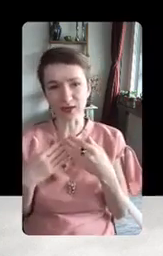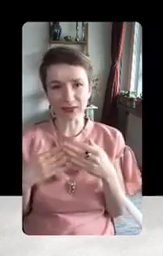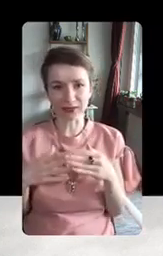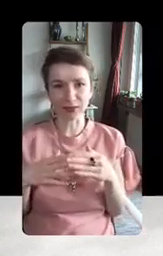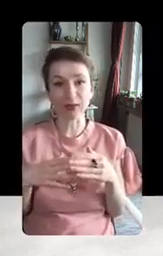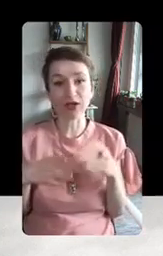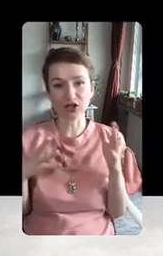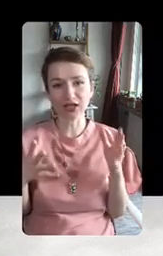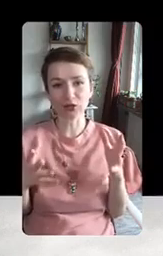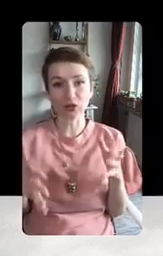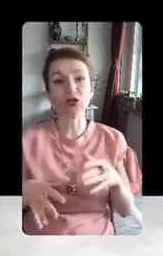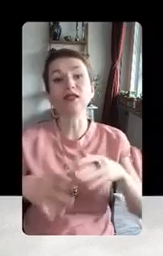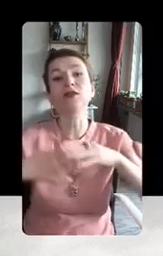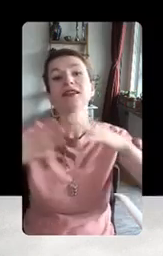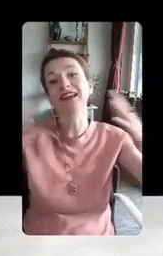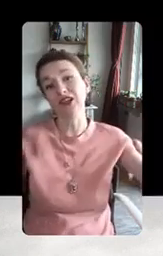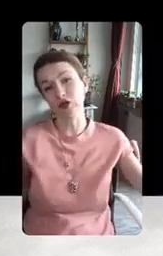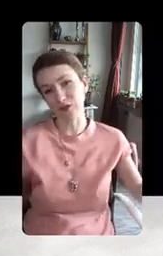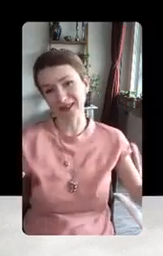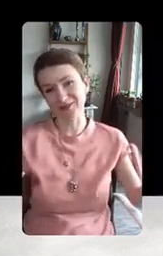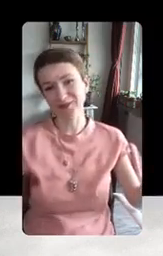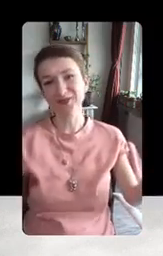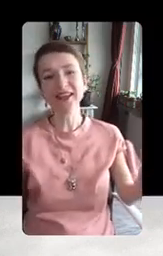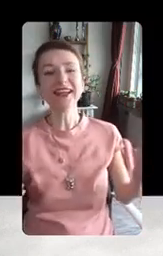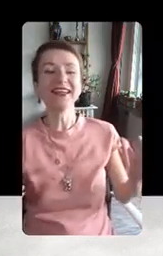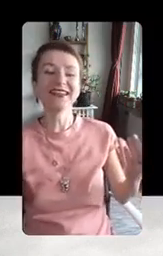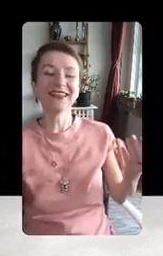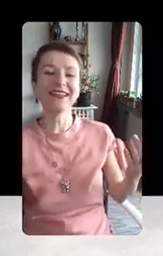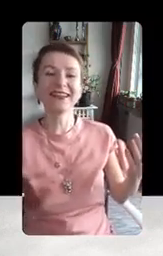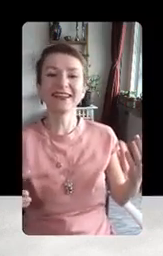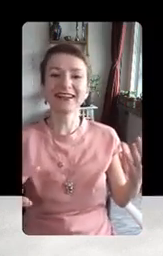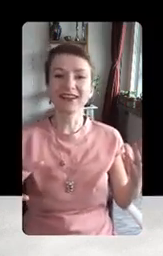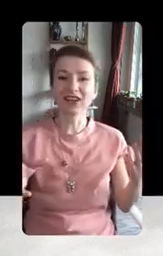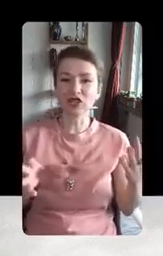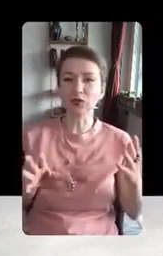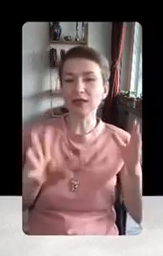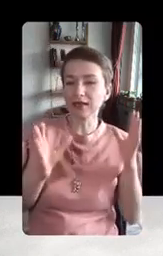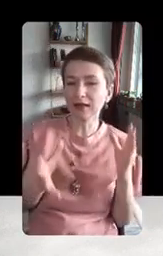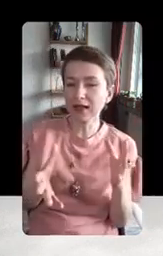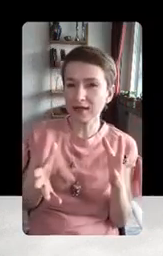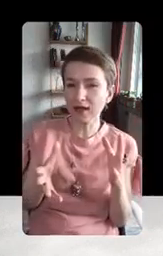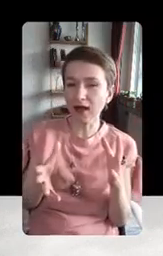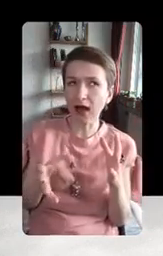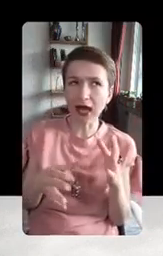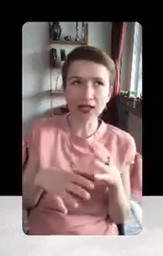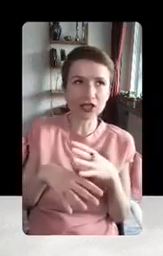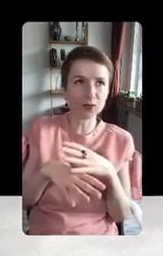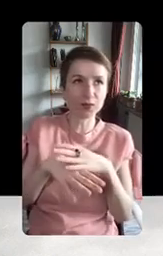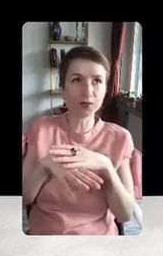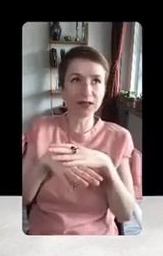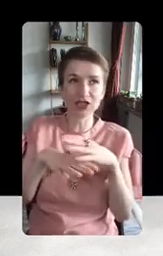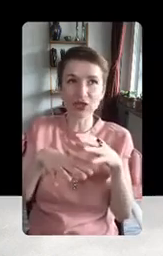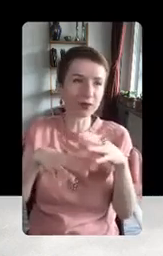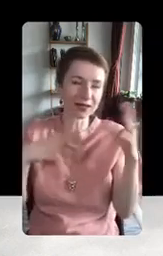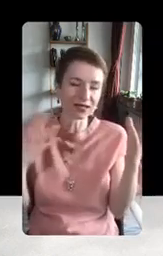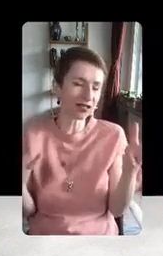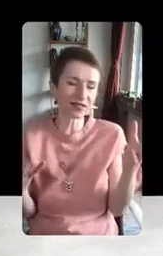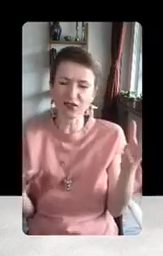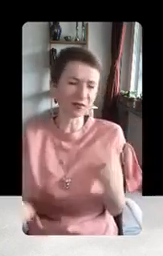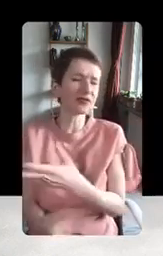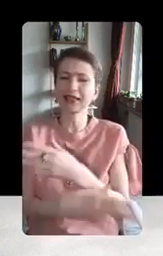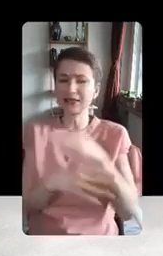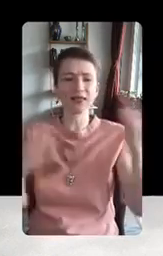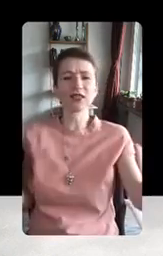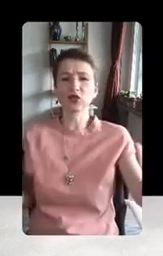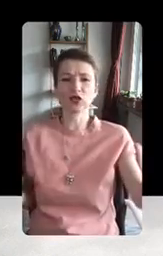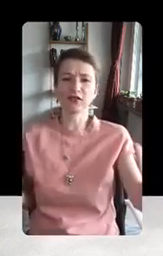по нашим меркам была большая, но просто и семья-то огромная. И говорят, что представлений о личном